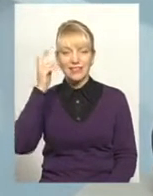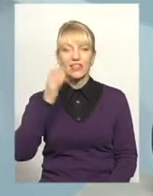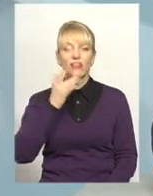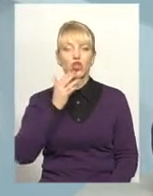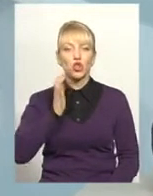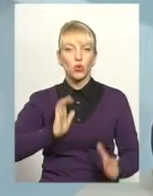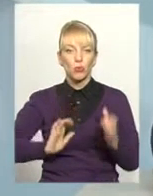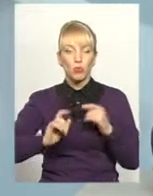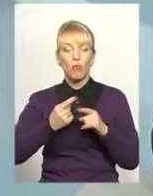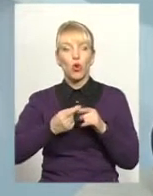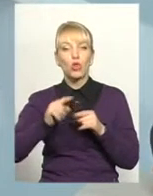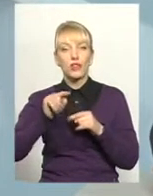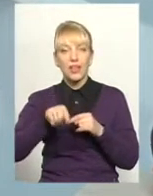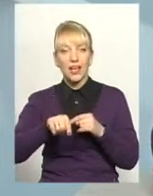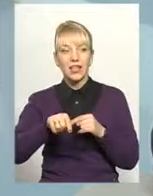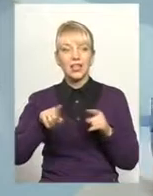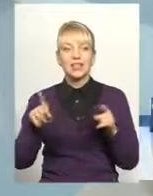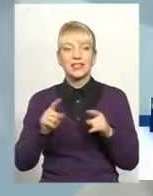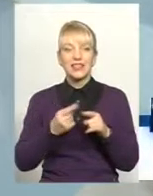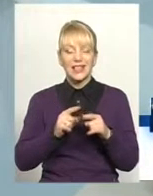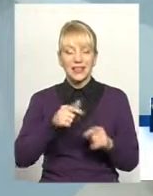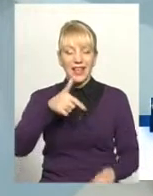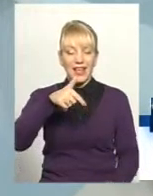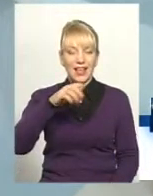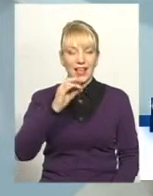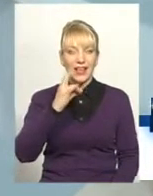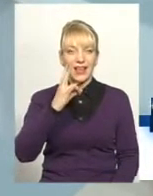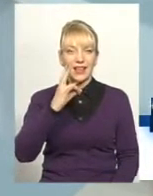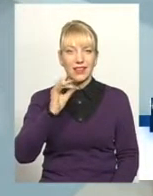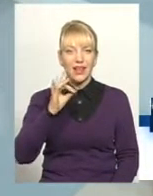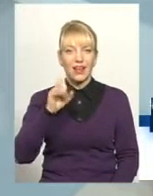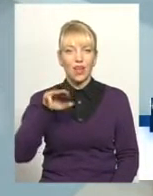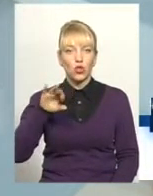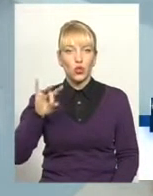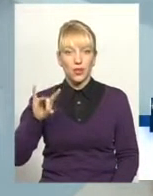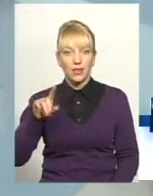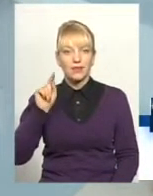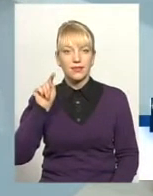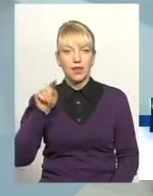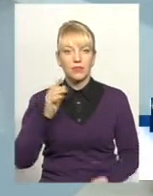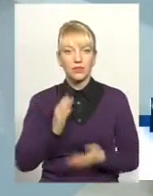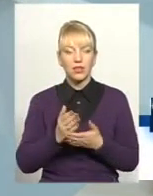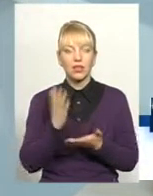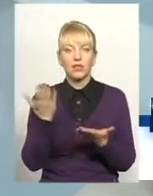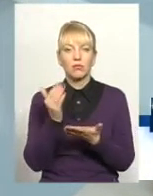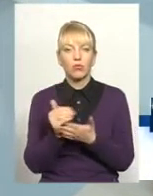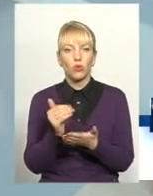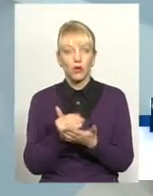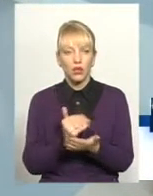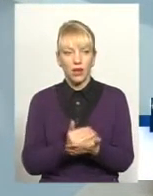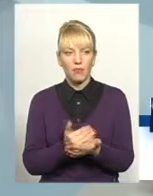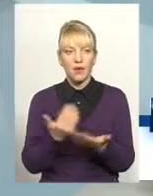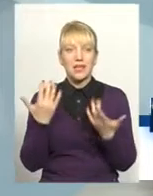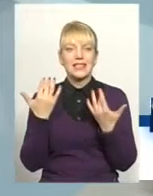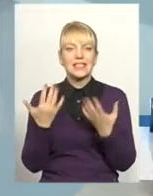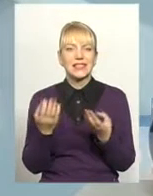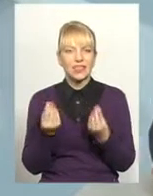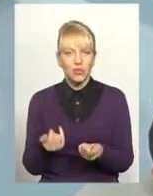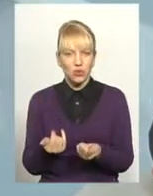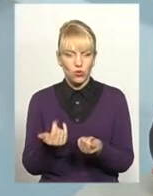що про цей генератор, і там посилання на те, які програми, які кошти,